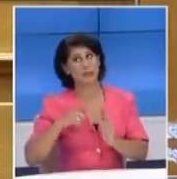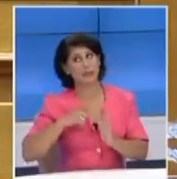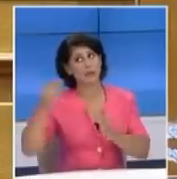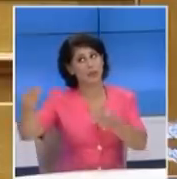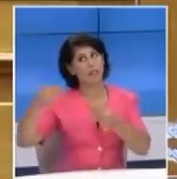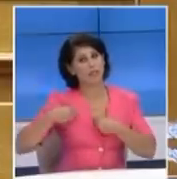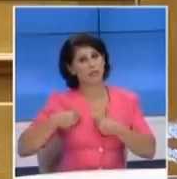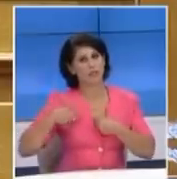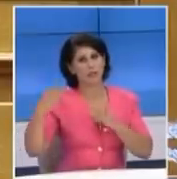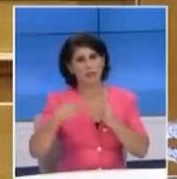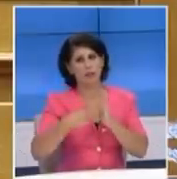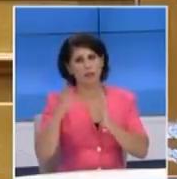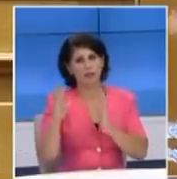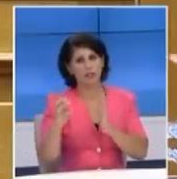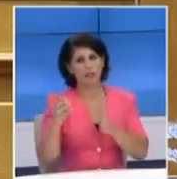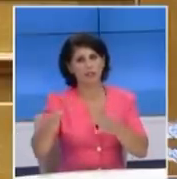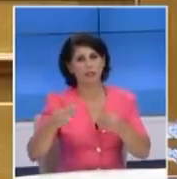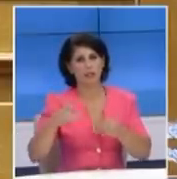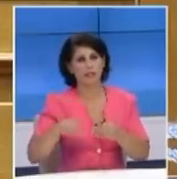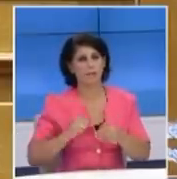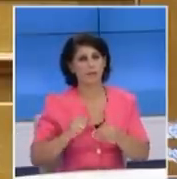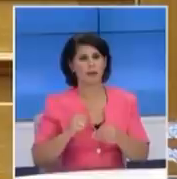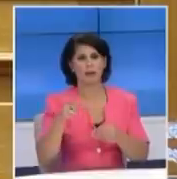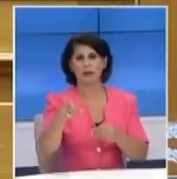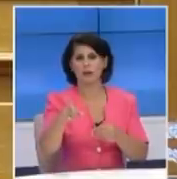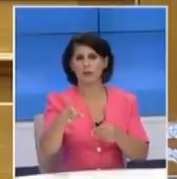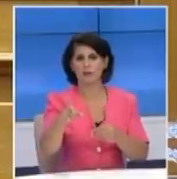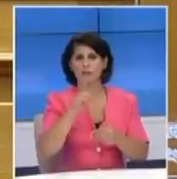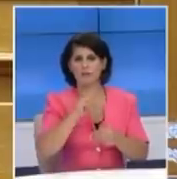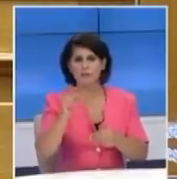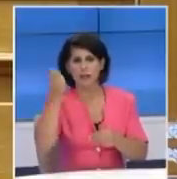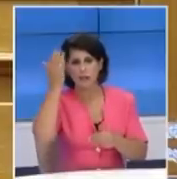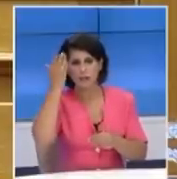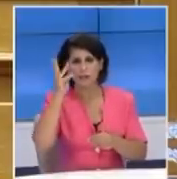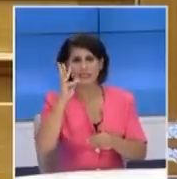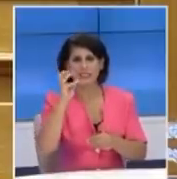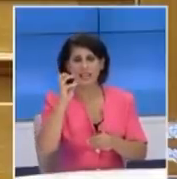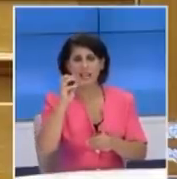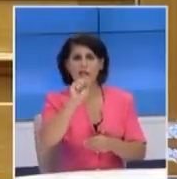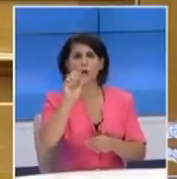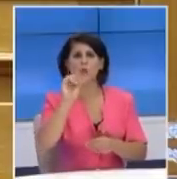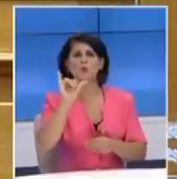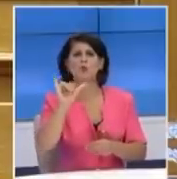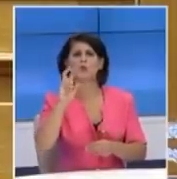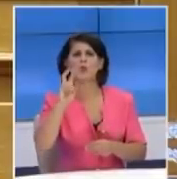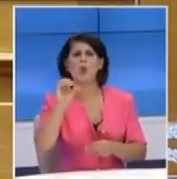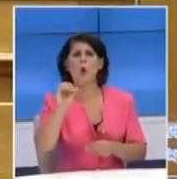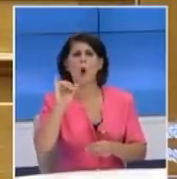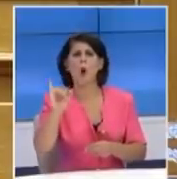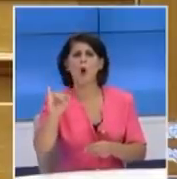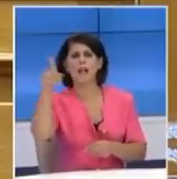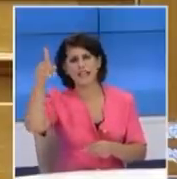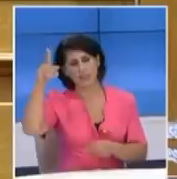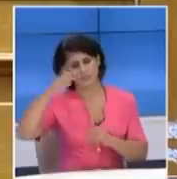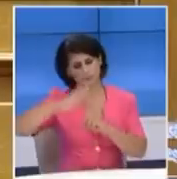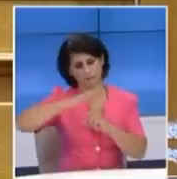μου, 2030 θα πάρετε λέτε 10-35. Η ίδια τιμή 30 σου χώρι δύο χρόνια παράδοση. Και έχουμε